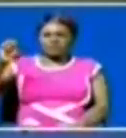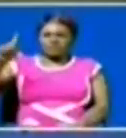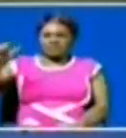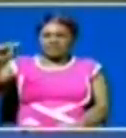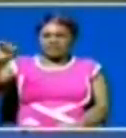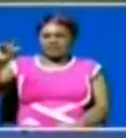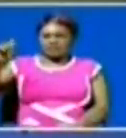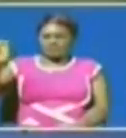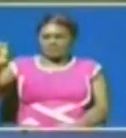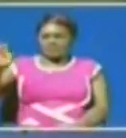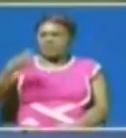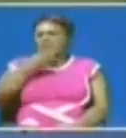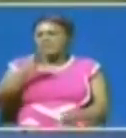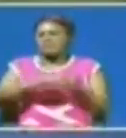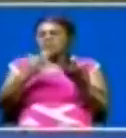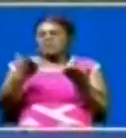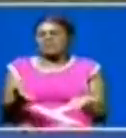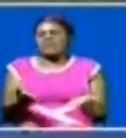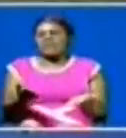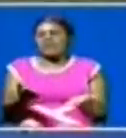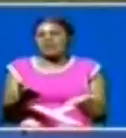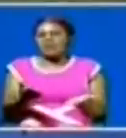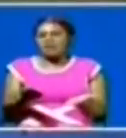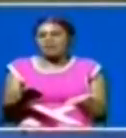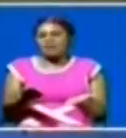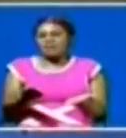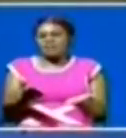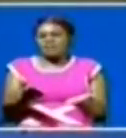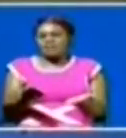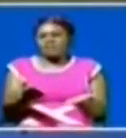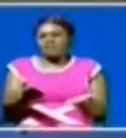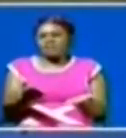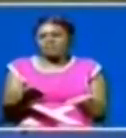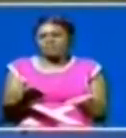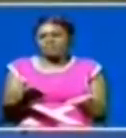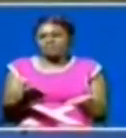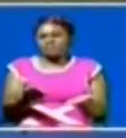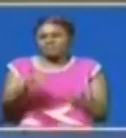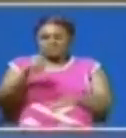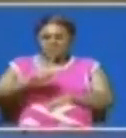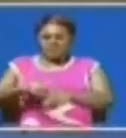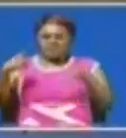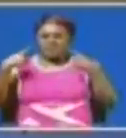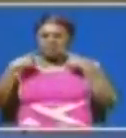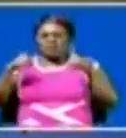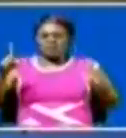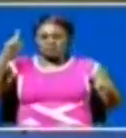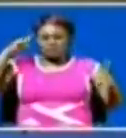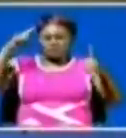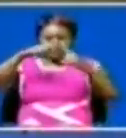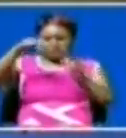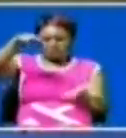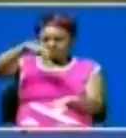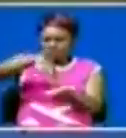mwenyewe yupo, wewe ni Bi Chelaite ama mama Chelaite jinsi wanavyokuita. Ulipotangaza azma ya kuingia siasani,